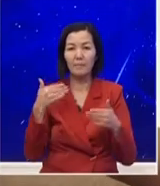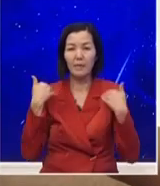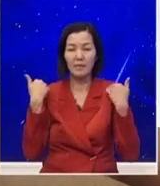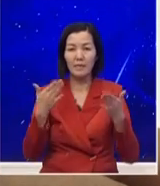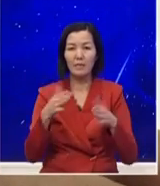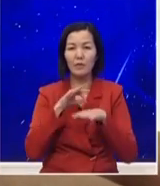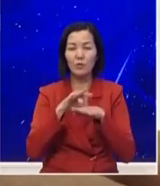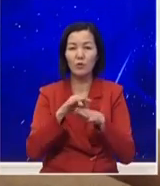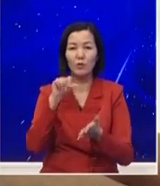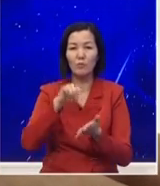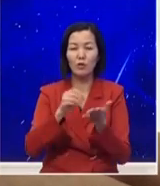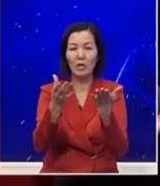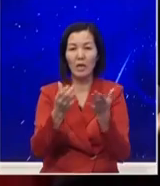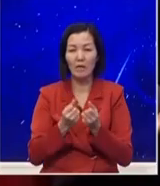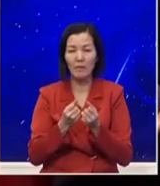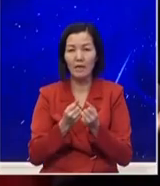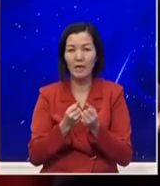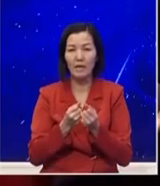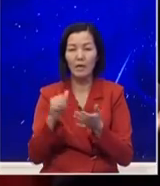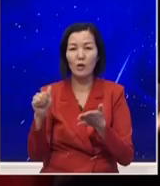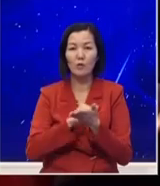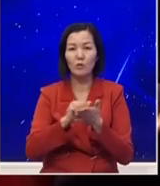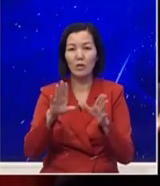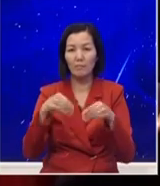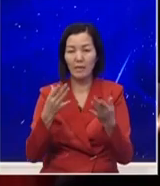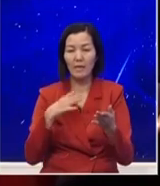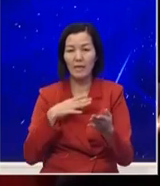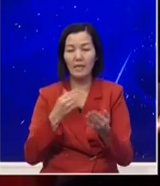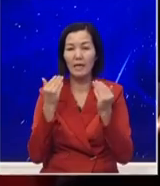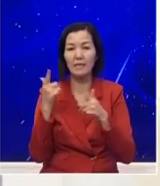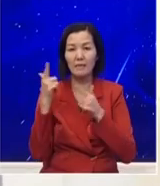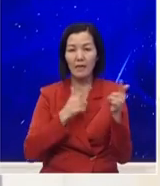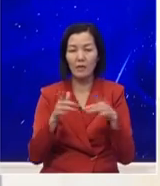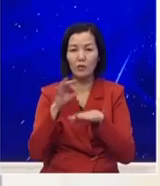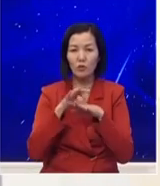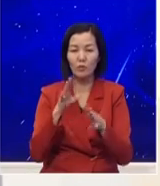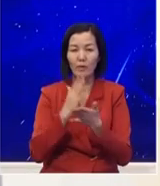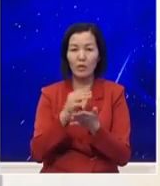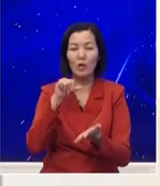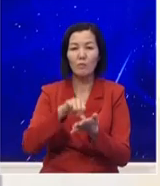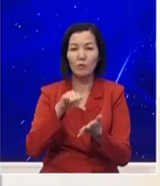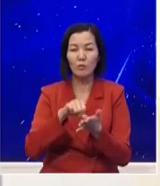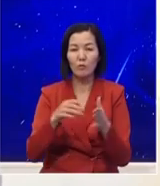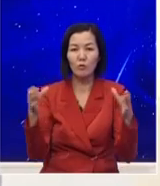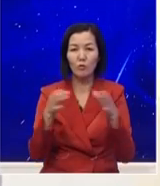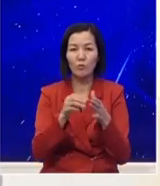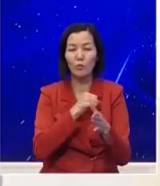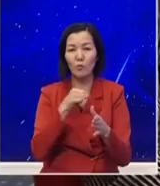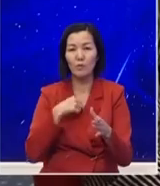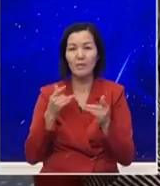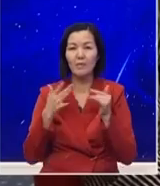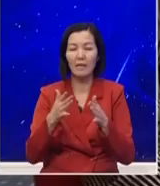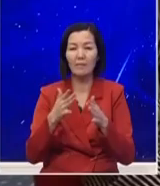өтеді. Мүшелікке қабылданғандарға арнайы куәлік беріледі. Қазіргі уақытта дайындық жүріп жатыр. Мүше болу үшін ұйымның өзіндік шарттары